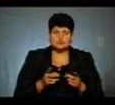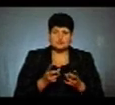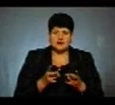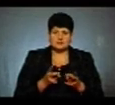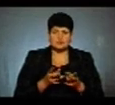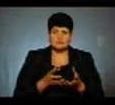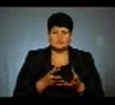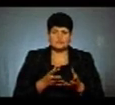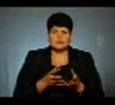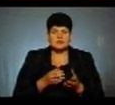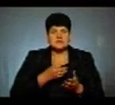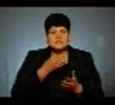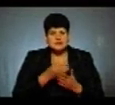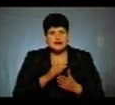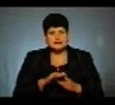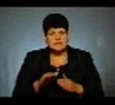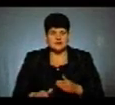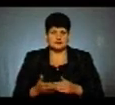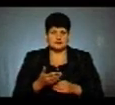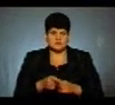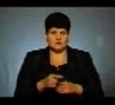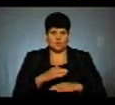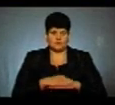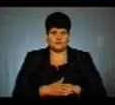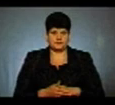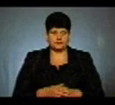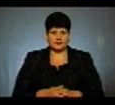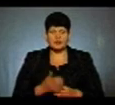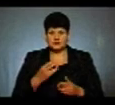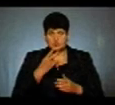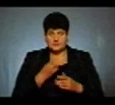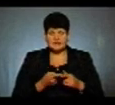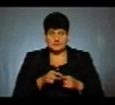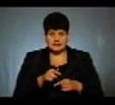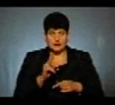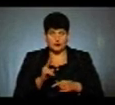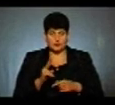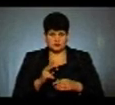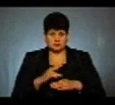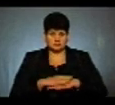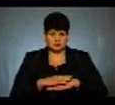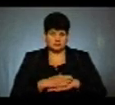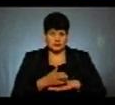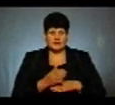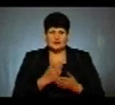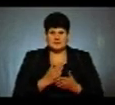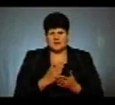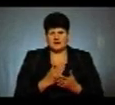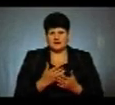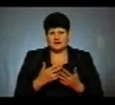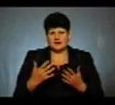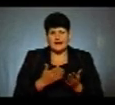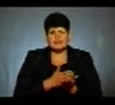привити дітям, для прикладу, в межах цього курсу? Якщо дивитись на цей курс, то там є декілька